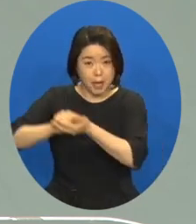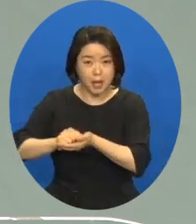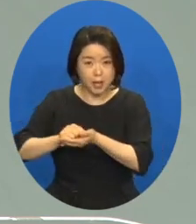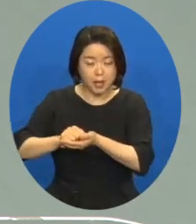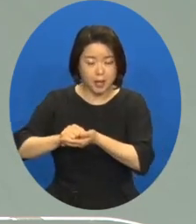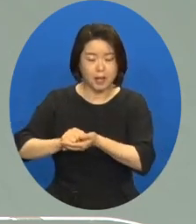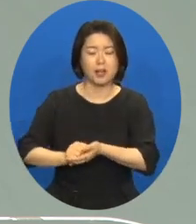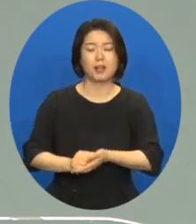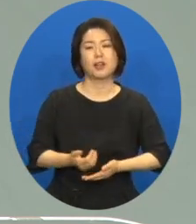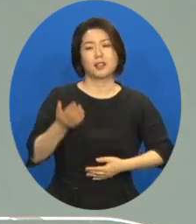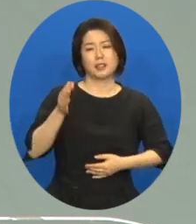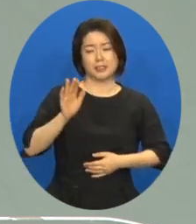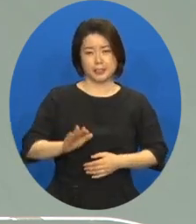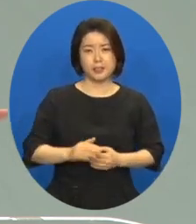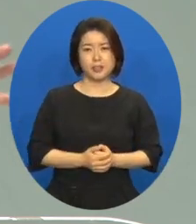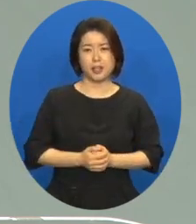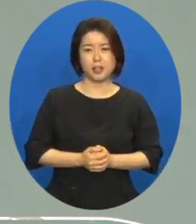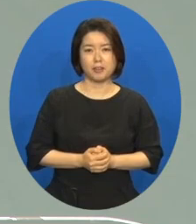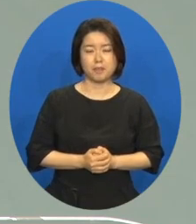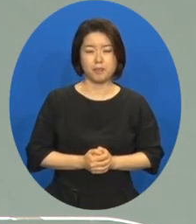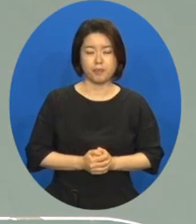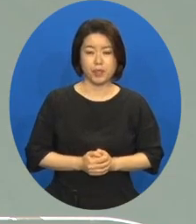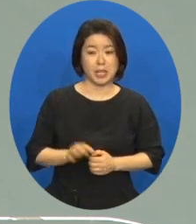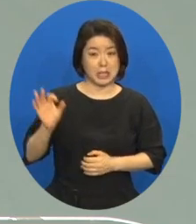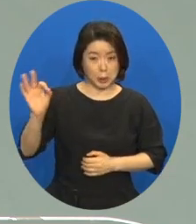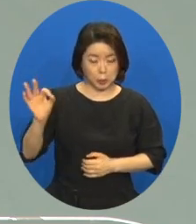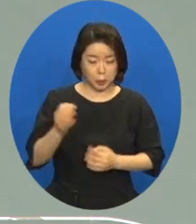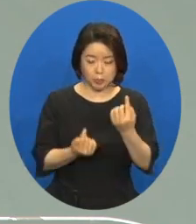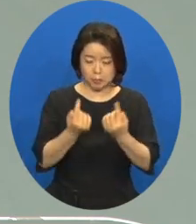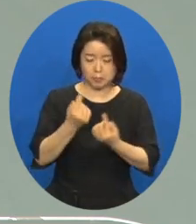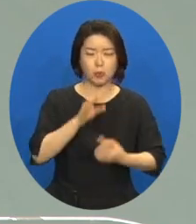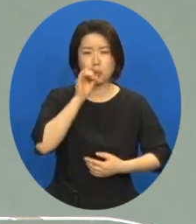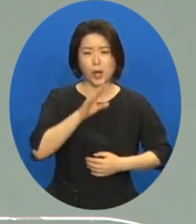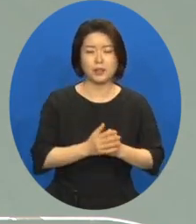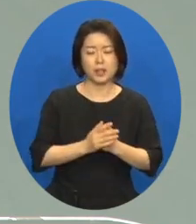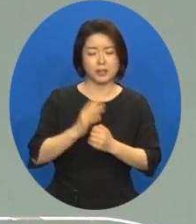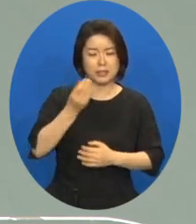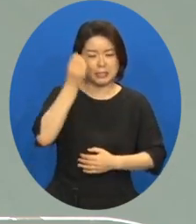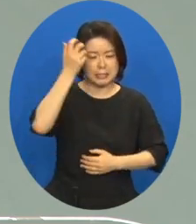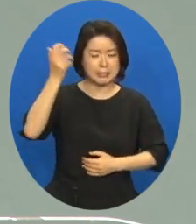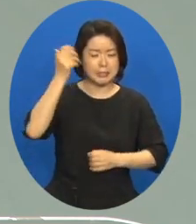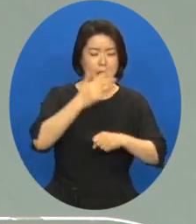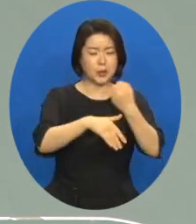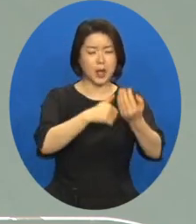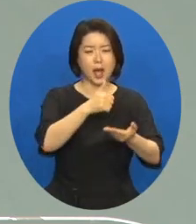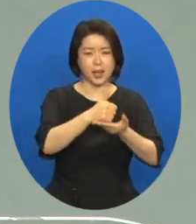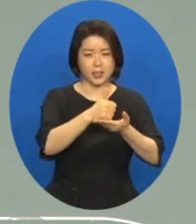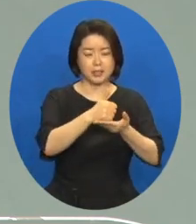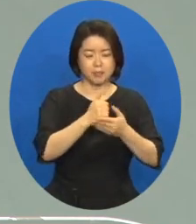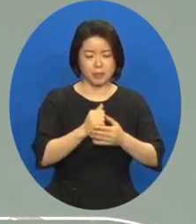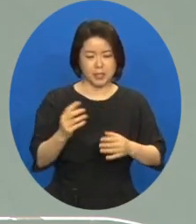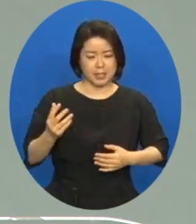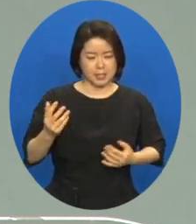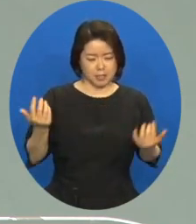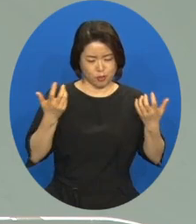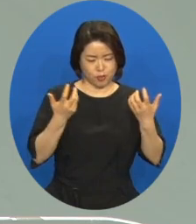그런데 아니, 돈 얼마하고 비교가 안 되는 성령 하나님의 충만함을 받을 수